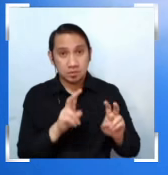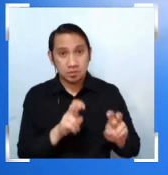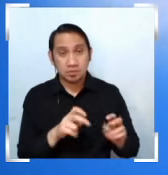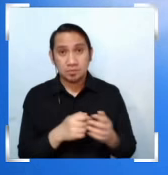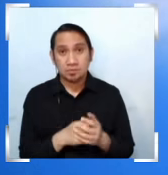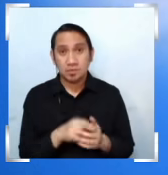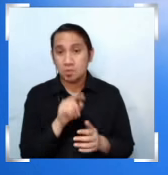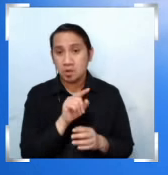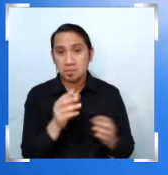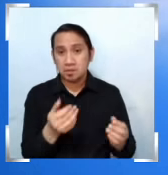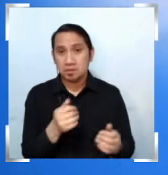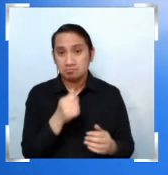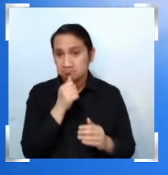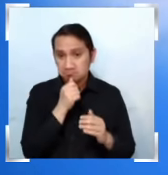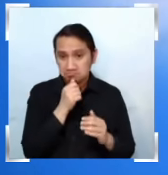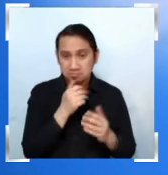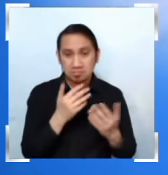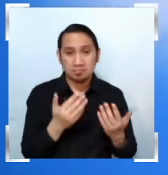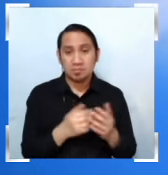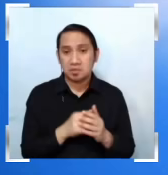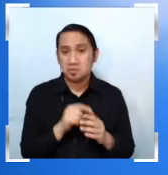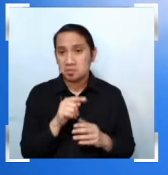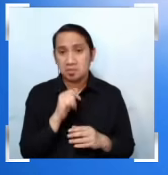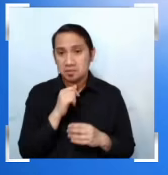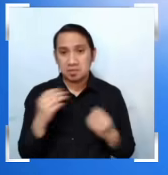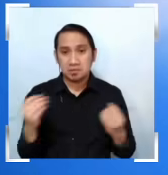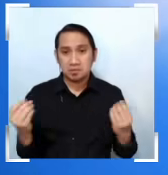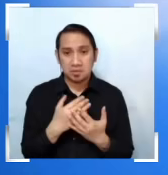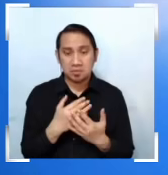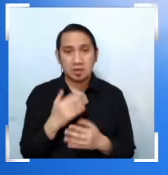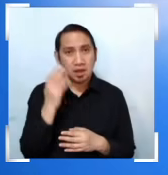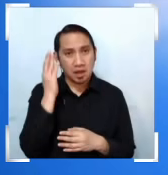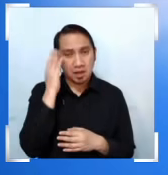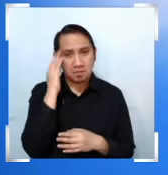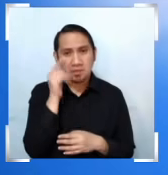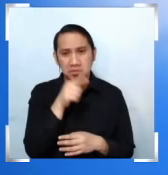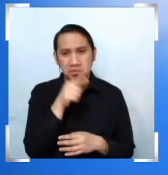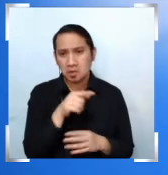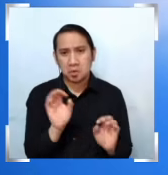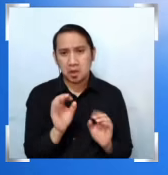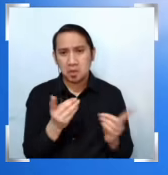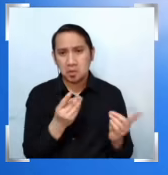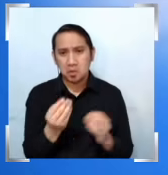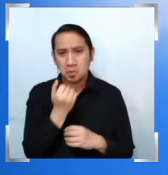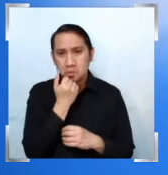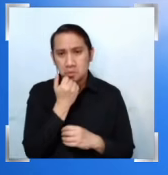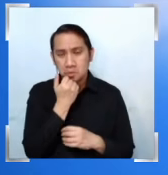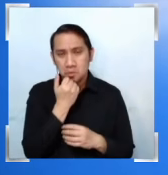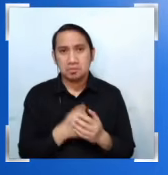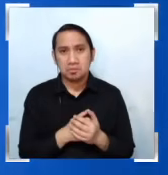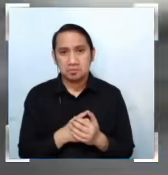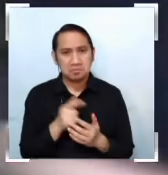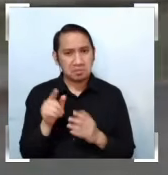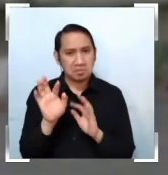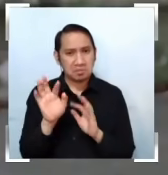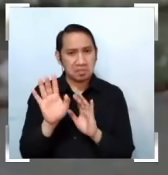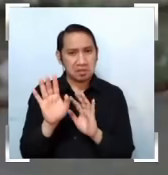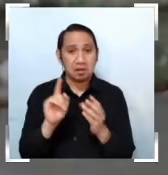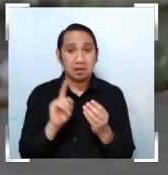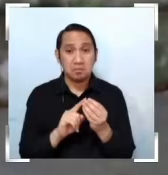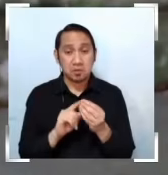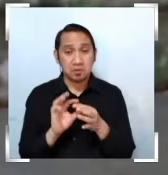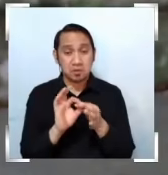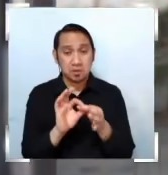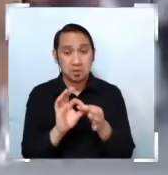tinatago at wala rin kinatatakutan dahil alam daw niyang wala siyang ginawang mali. Nauna na rin itinanggi ni Go na may kaugnayan siya kay Lau. Ako si